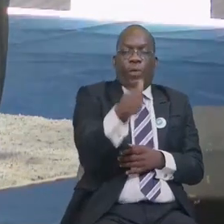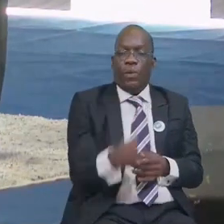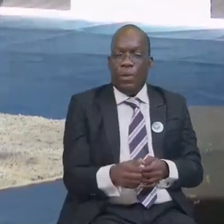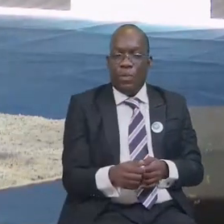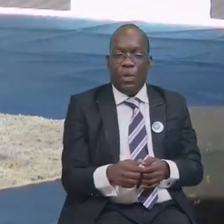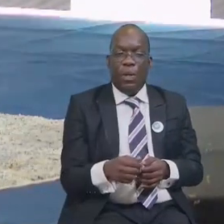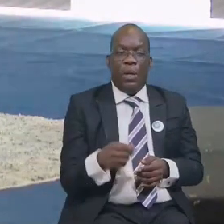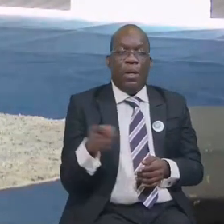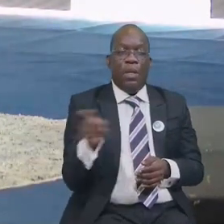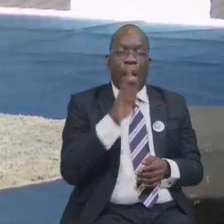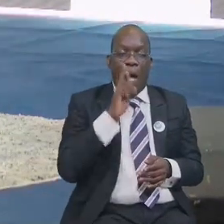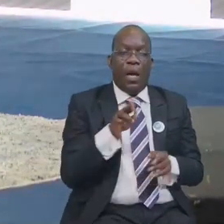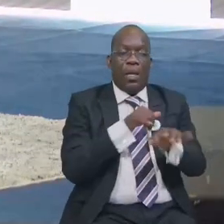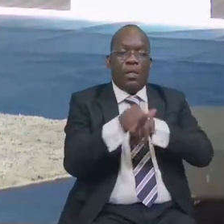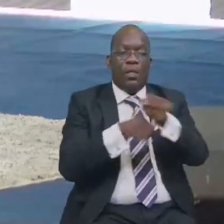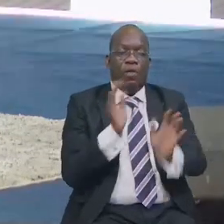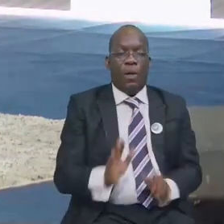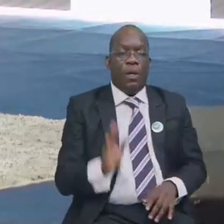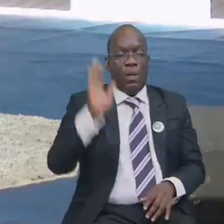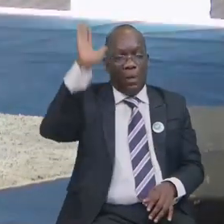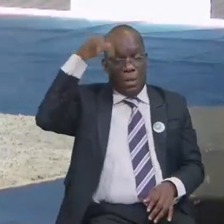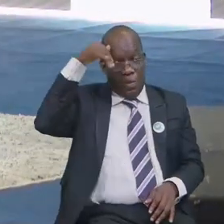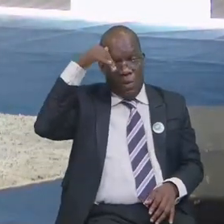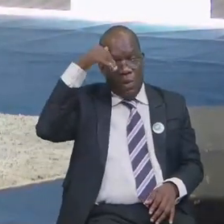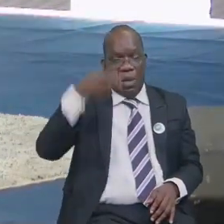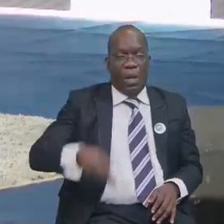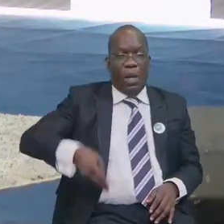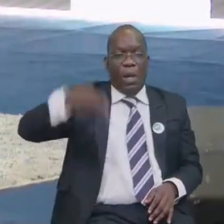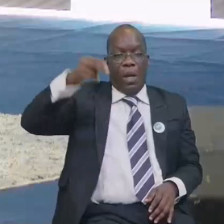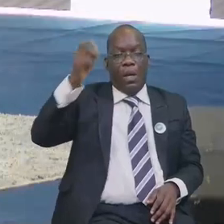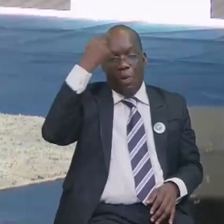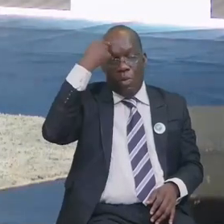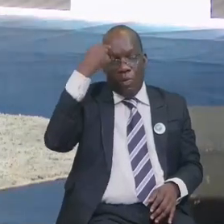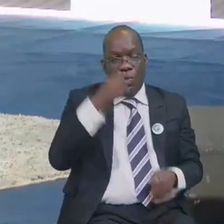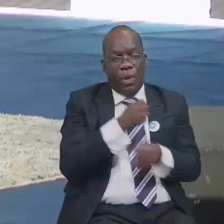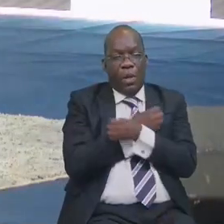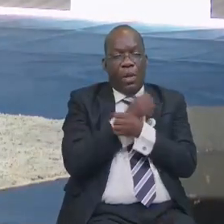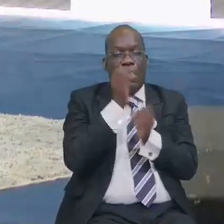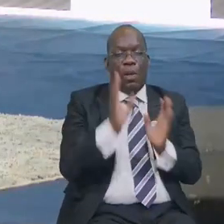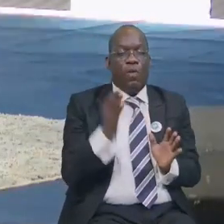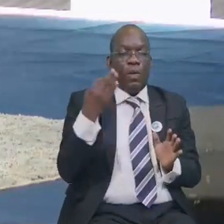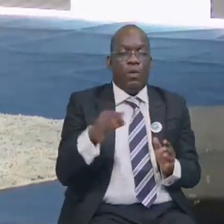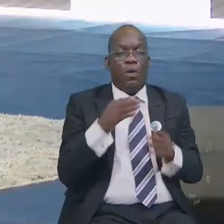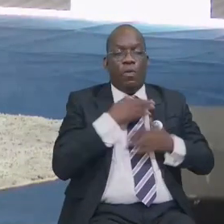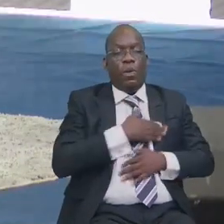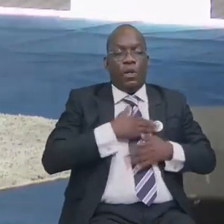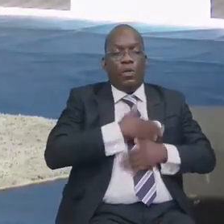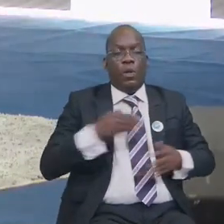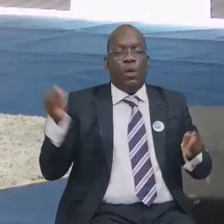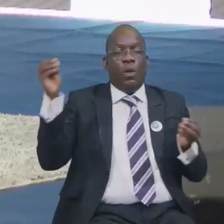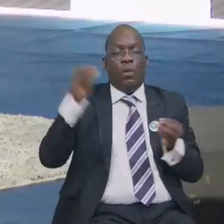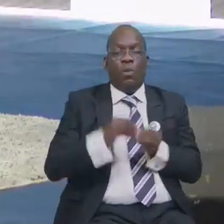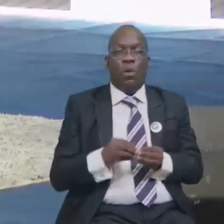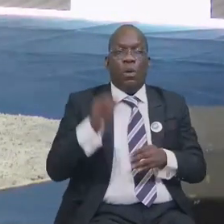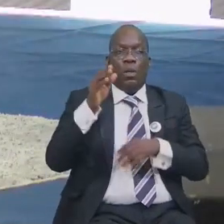Traître, emporté, enflé d'orgueil, aimant le plaisir plus que Dieu.